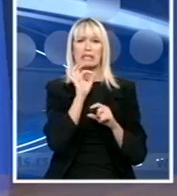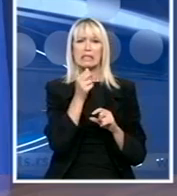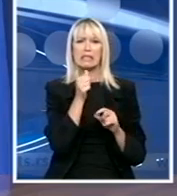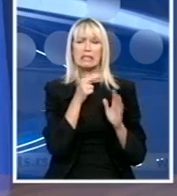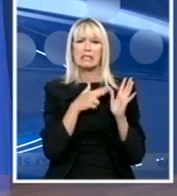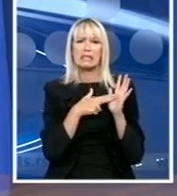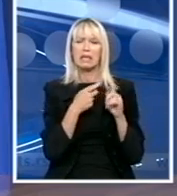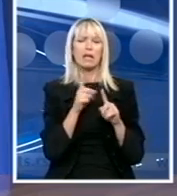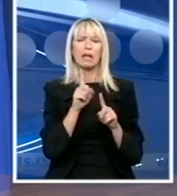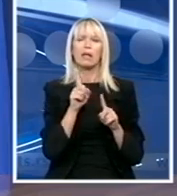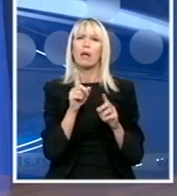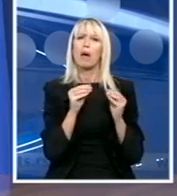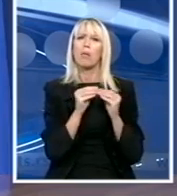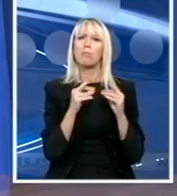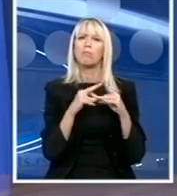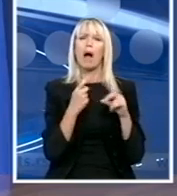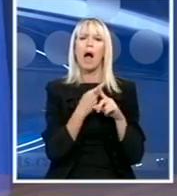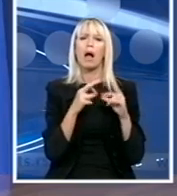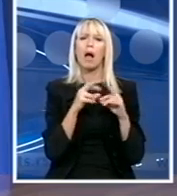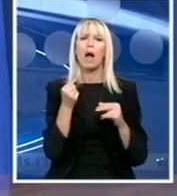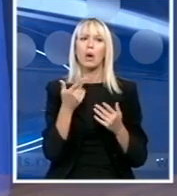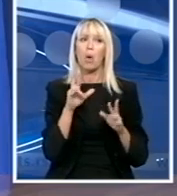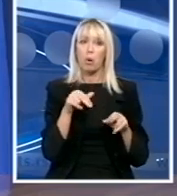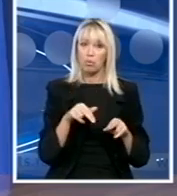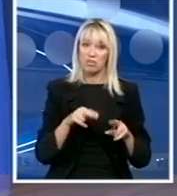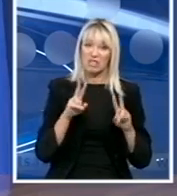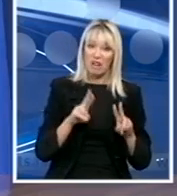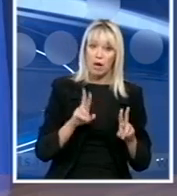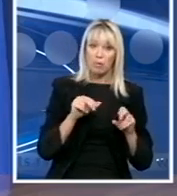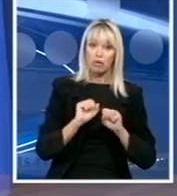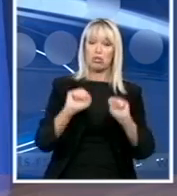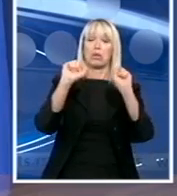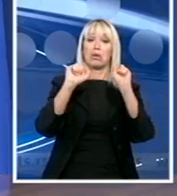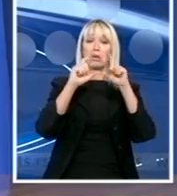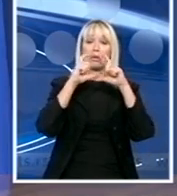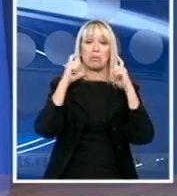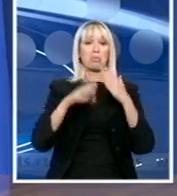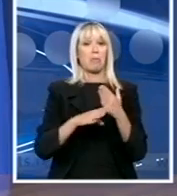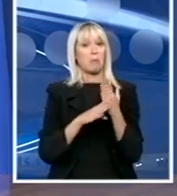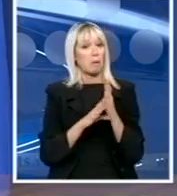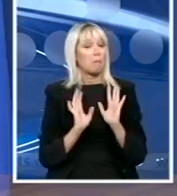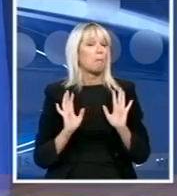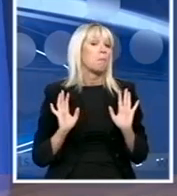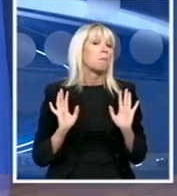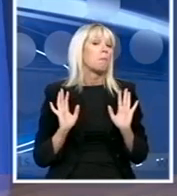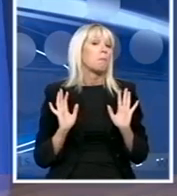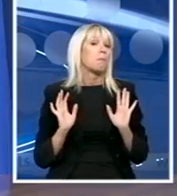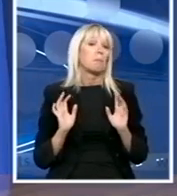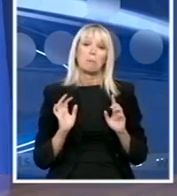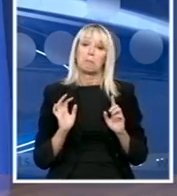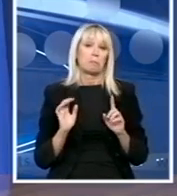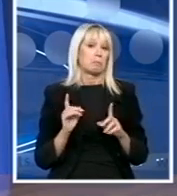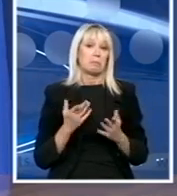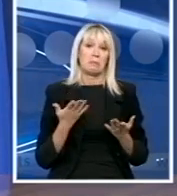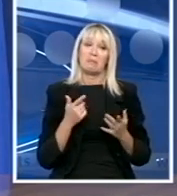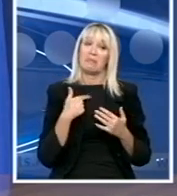ne, bakar oksid, no. Bakar oksid. Koliko on zaista može nešto da pomogne, nije to baš nešto posebno